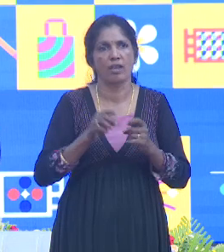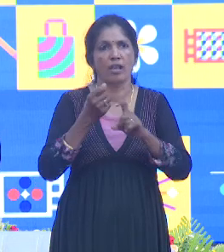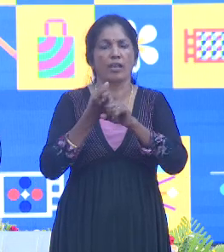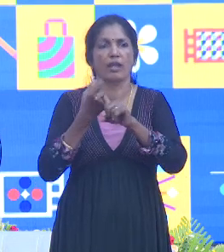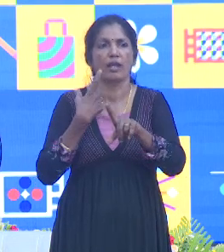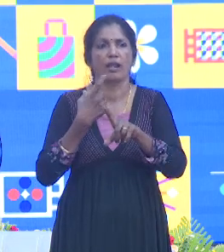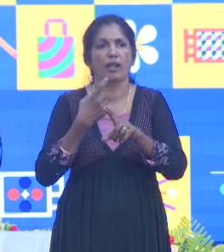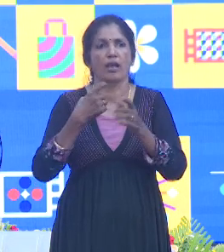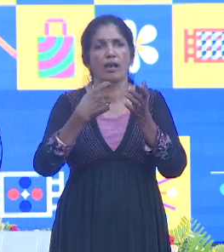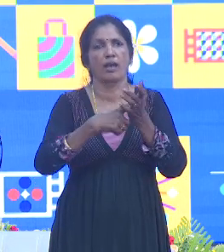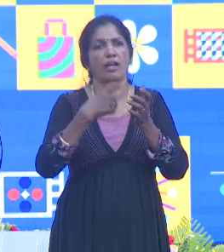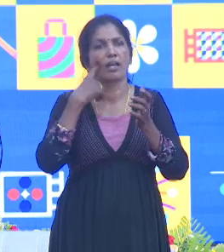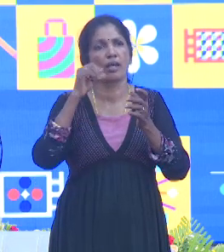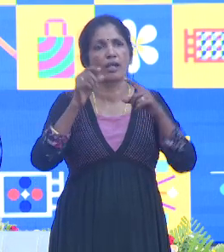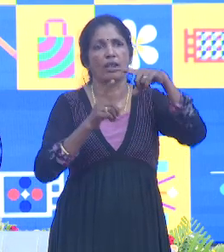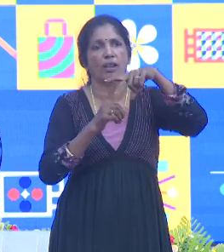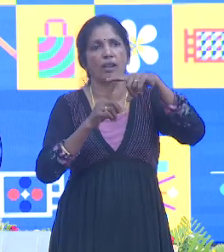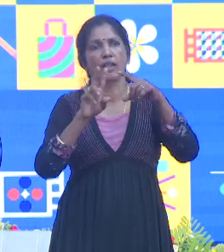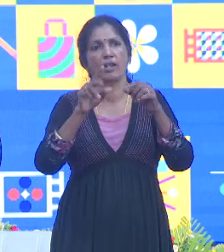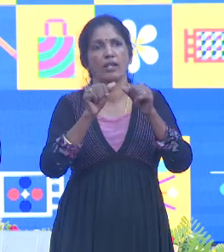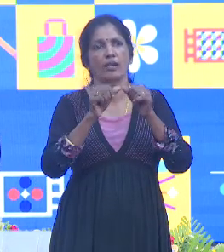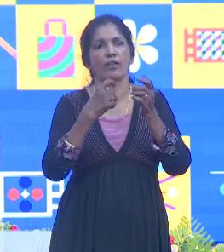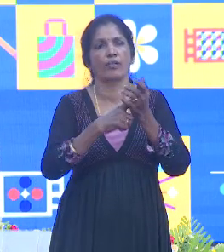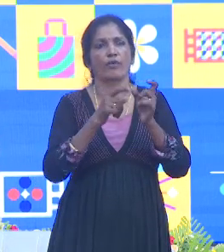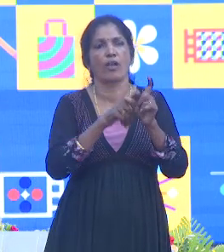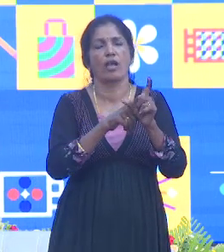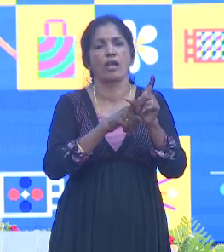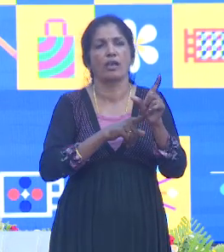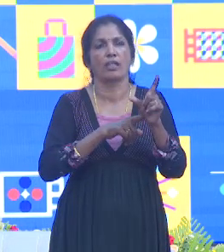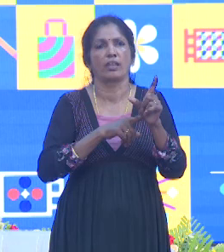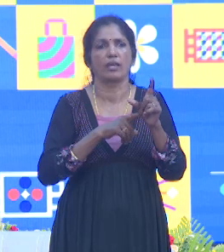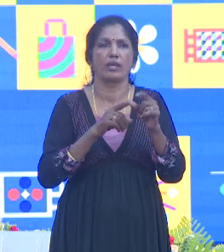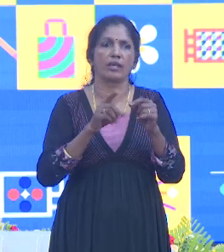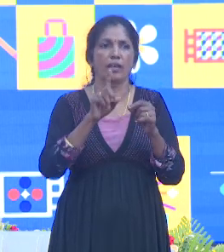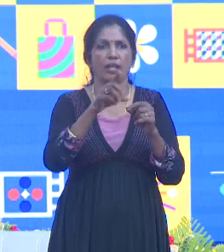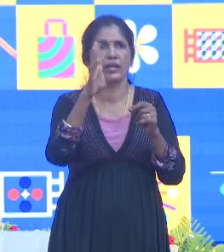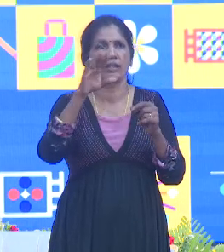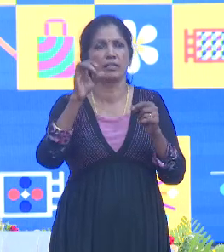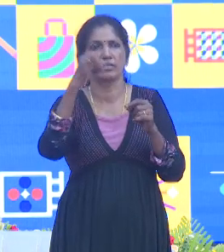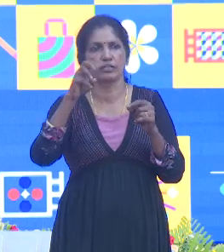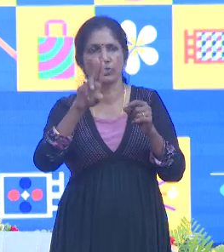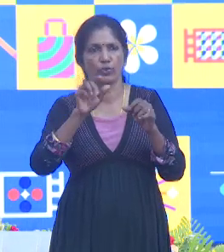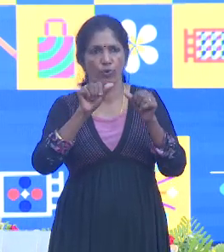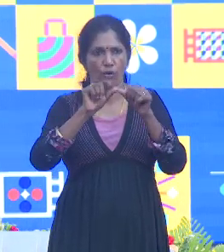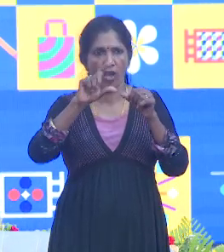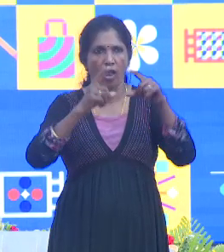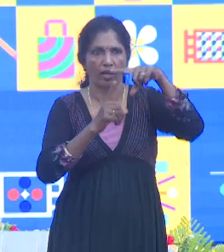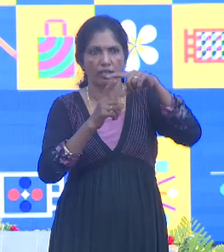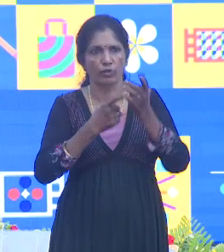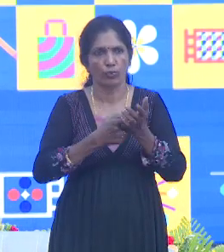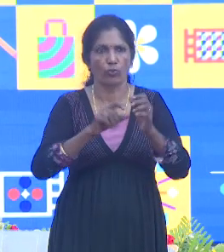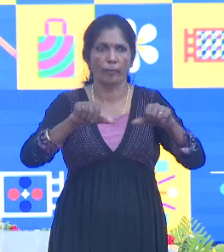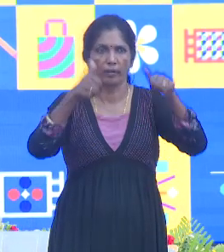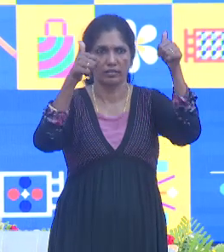Kerala Right to Vary Tenants and Kudigata Pugar Protection Act in 1962 Ah Nimam Pasaki